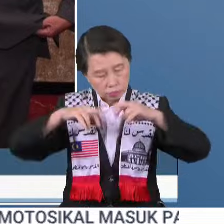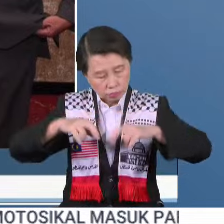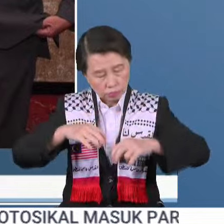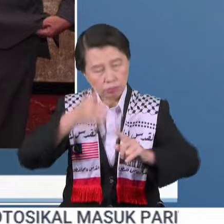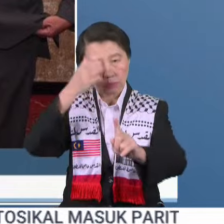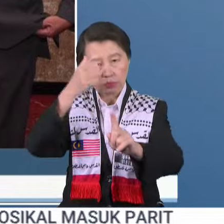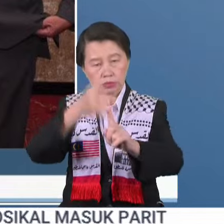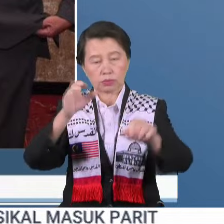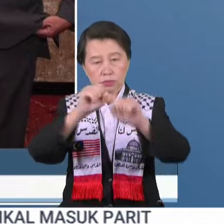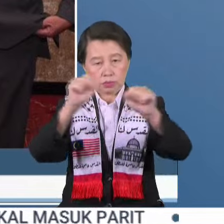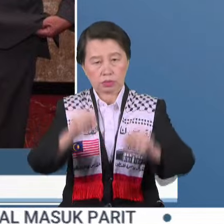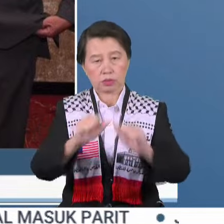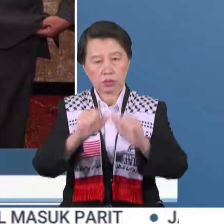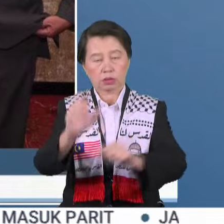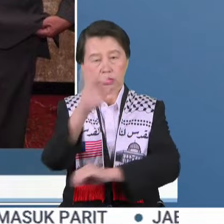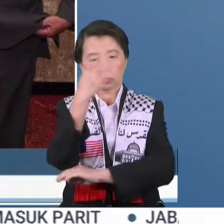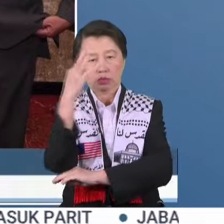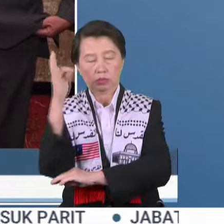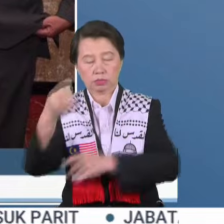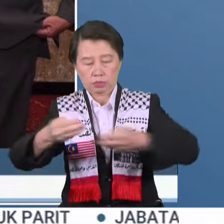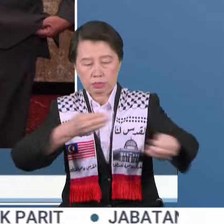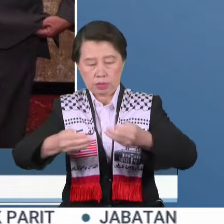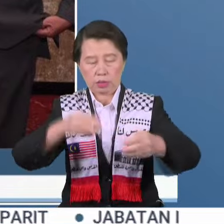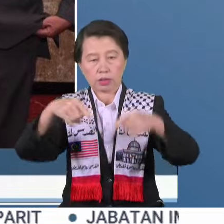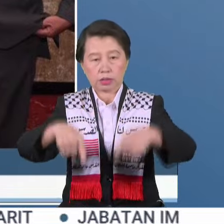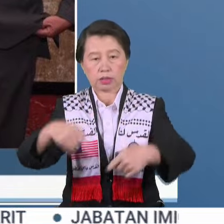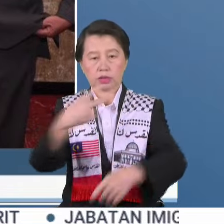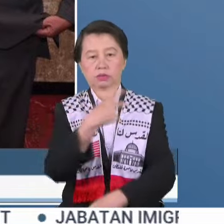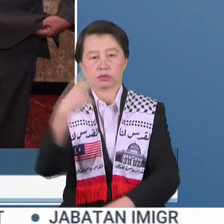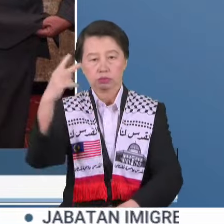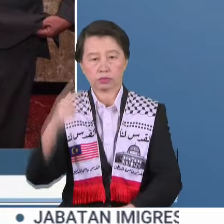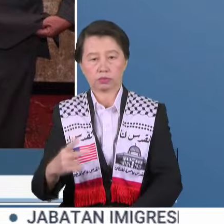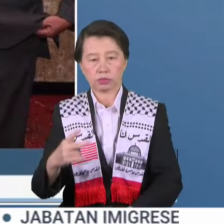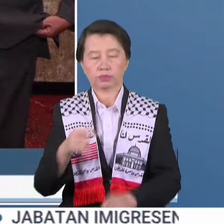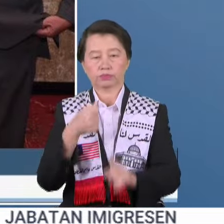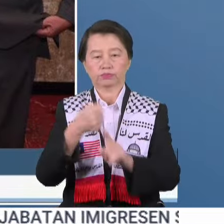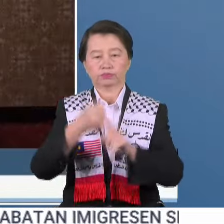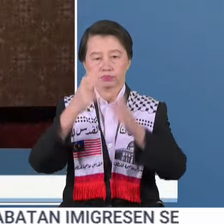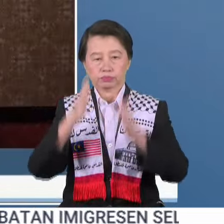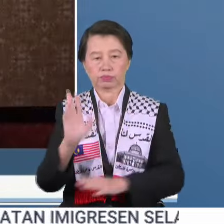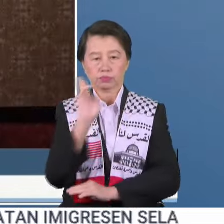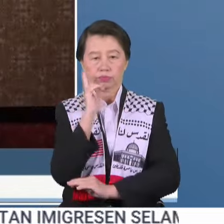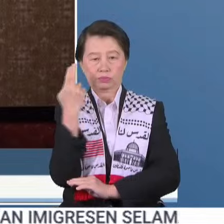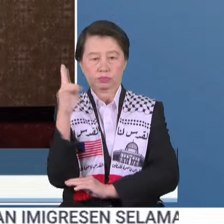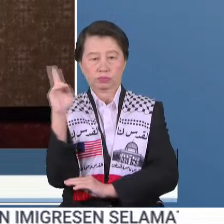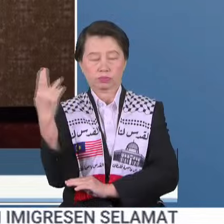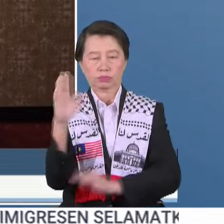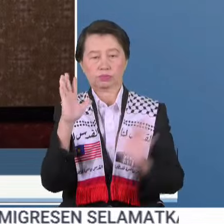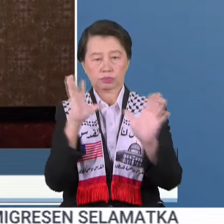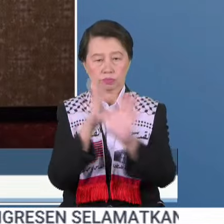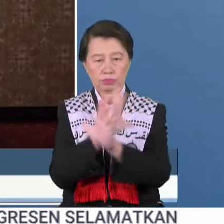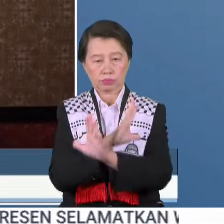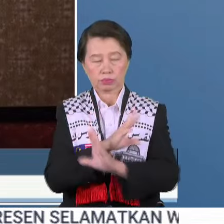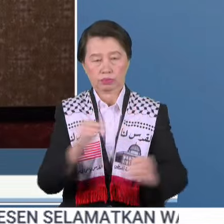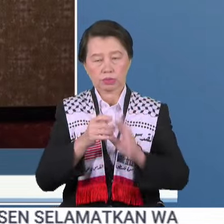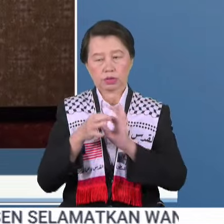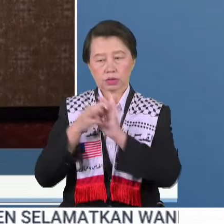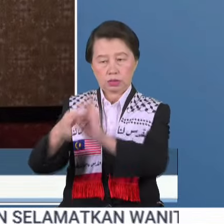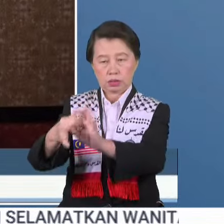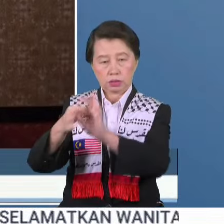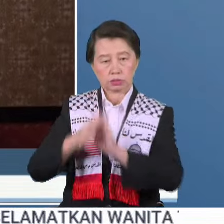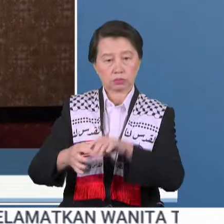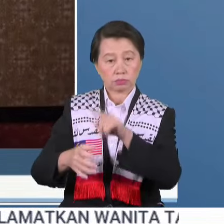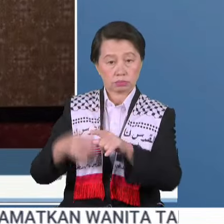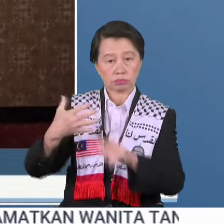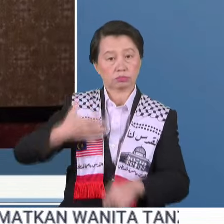towards sustainable forest management di Kuching menurut pengarah hutan Sarawak Datuk hamdin Mohamad kerjasama tersebut merupakan